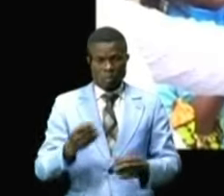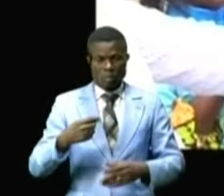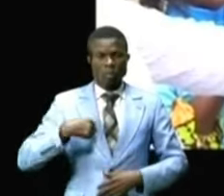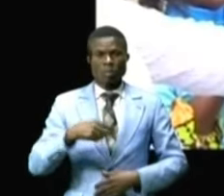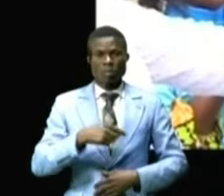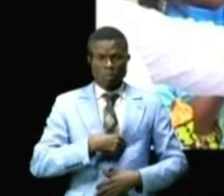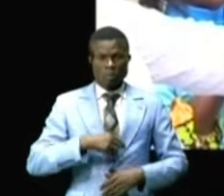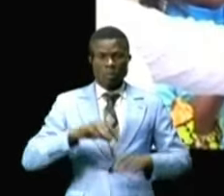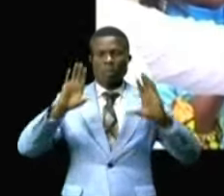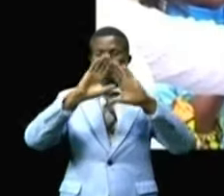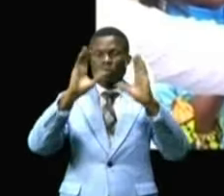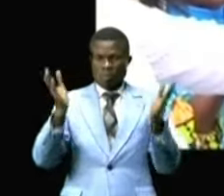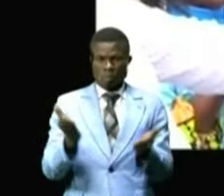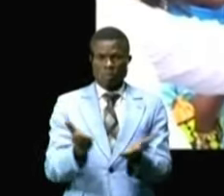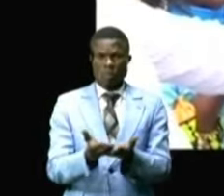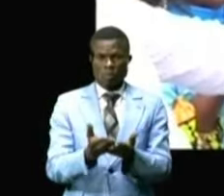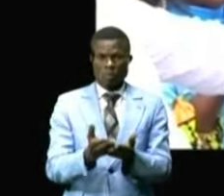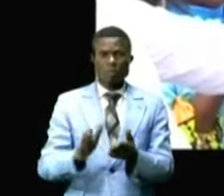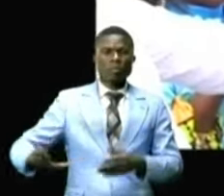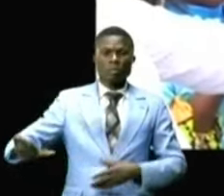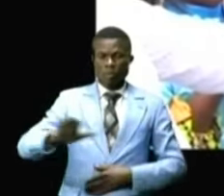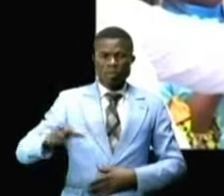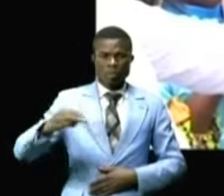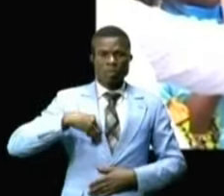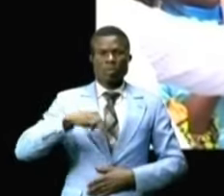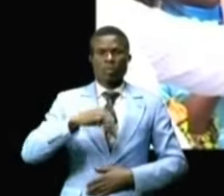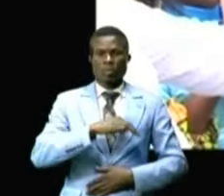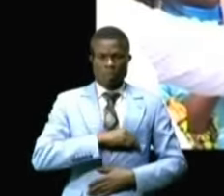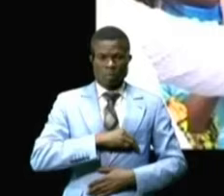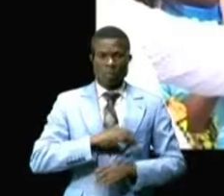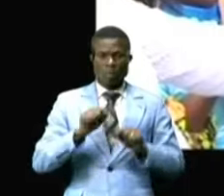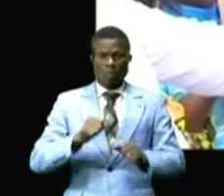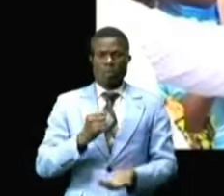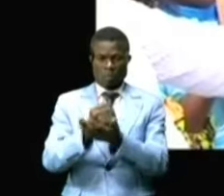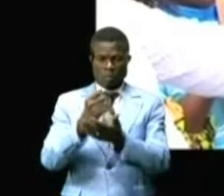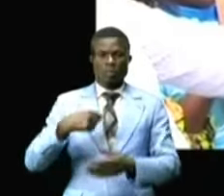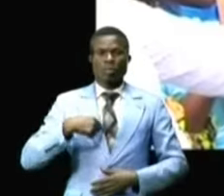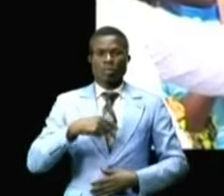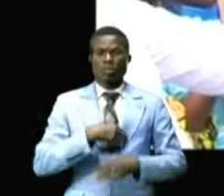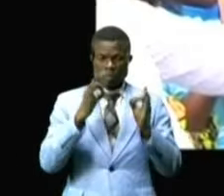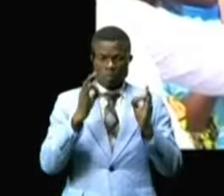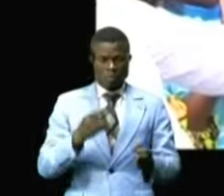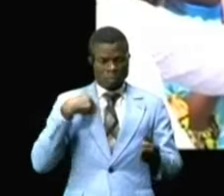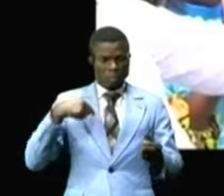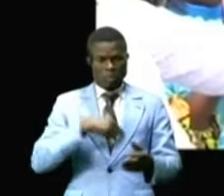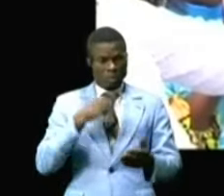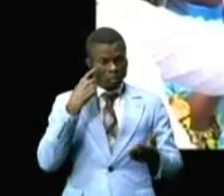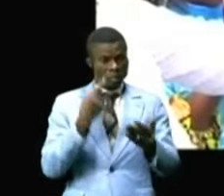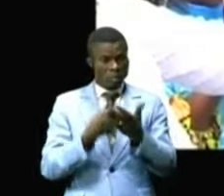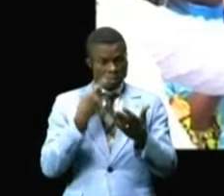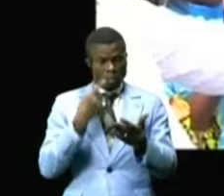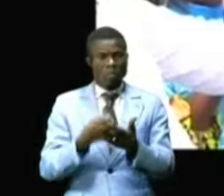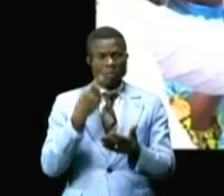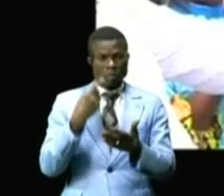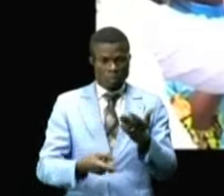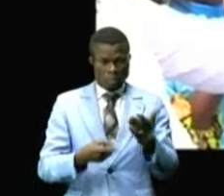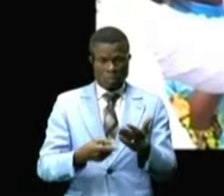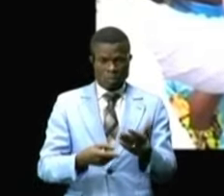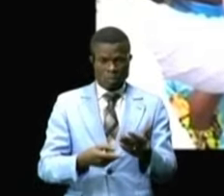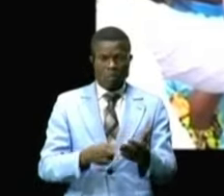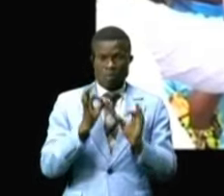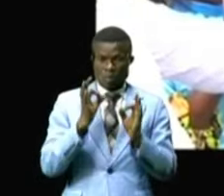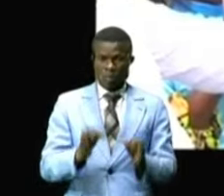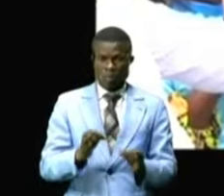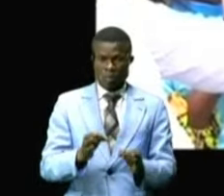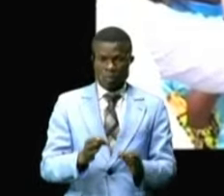dans une communauté des États membres qui peuvent nous assister, mais nous constatons tout simplement, non seulement qu'il n'y a pas